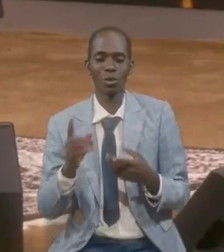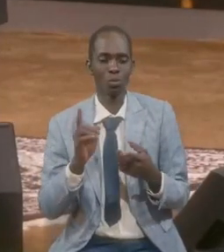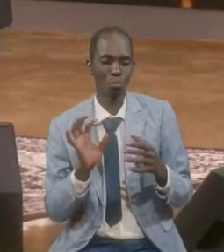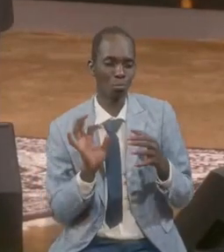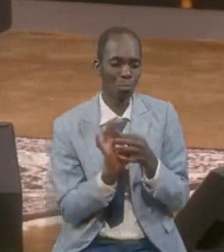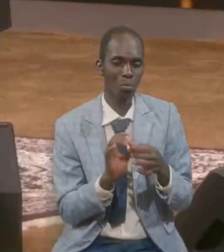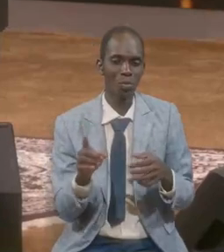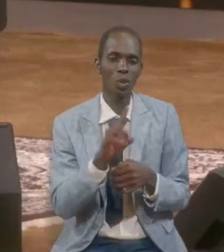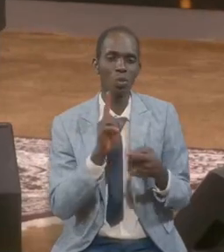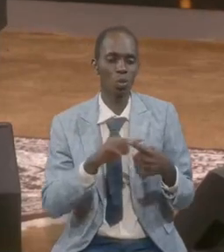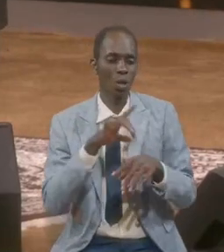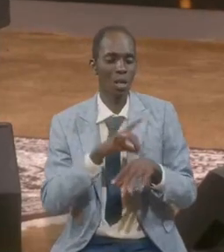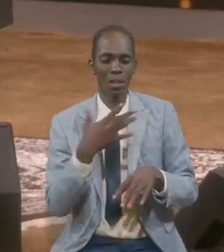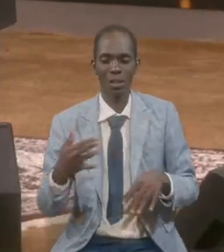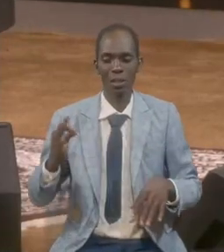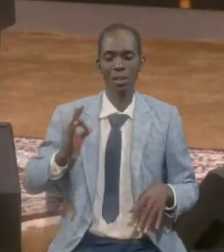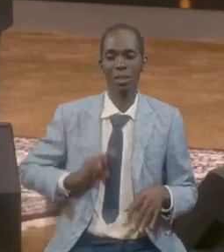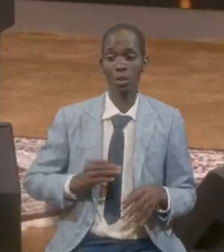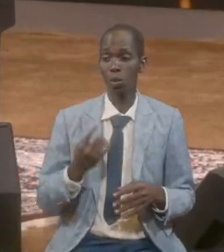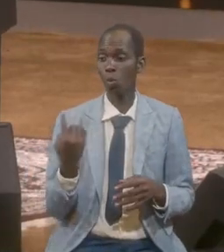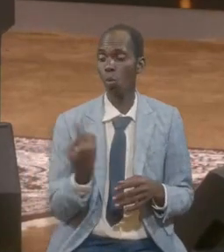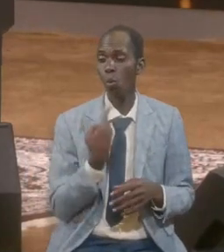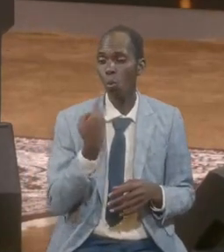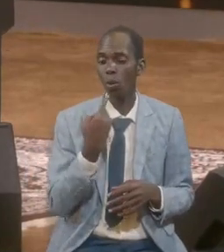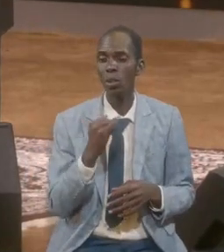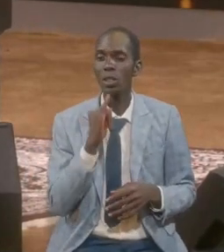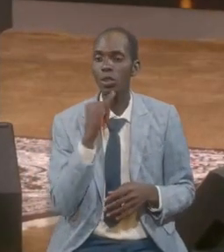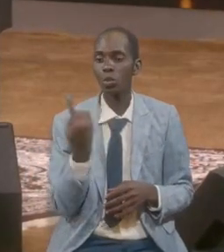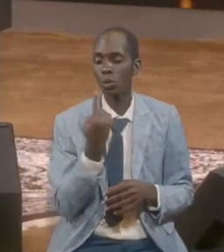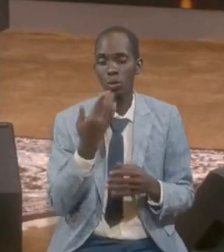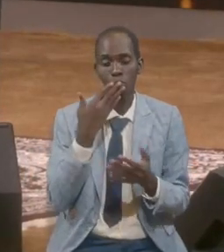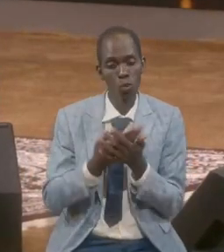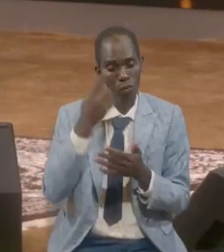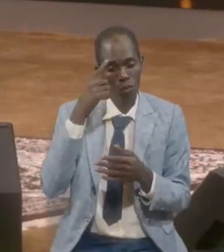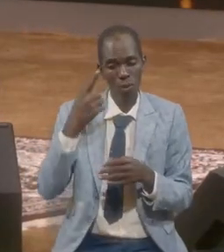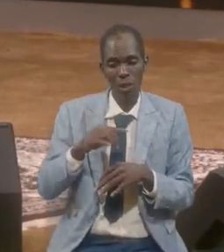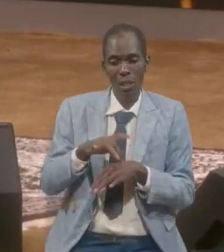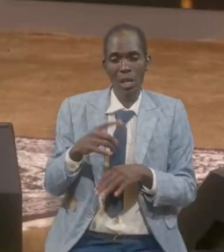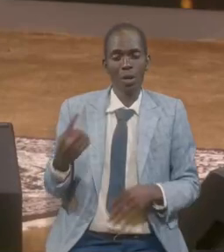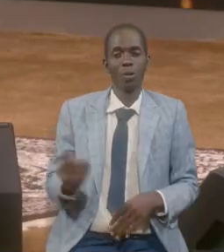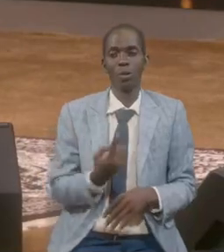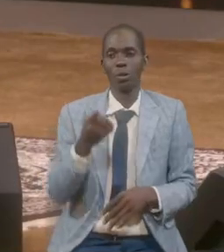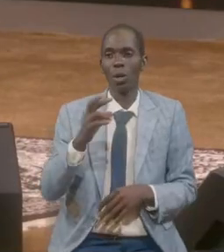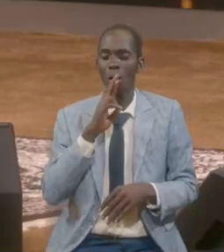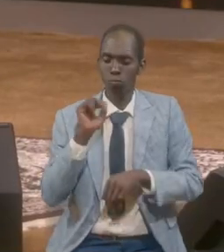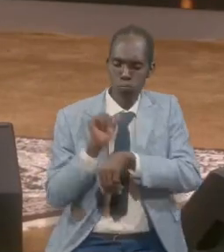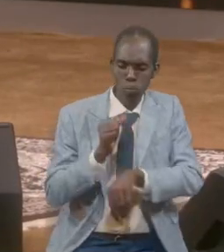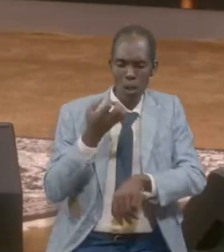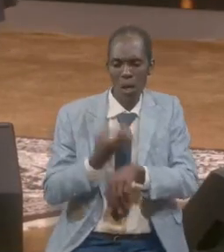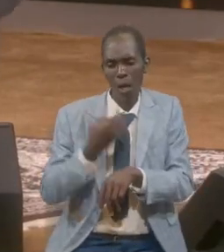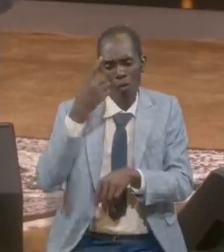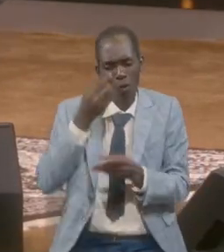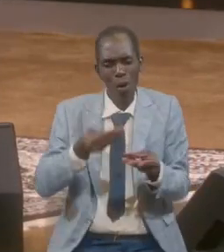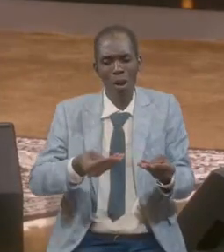matériels, les choses qui les lie aux choses de la terre et travaille pour la poussière, pour le sable et ne regarde pas